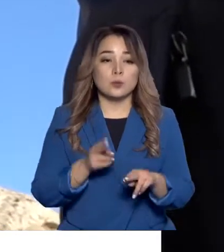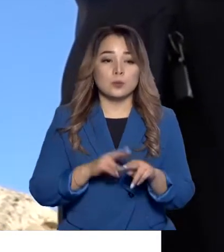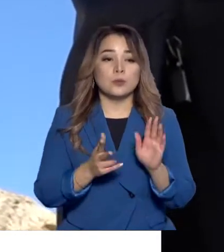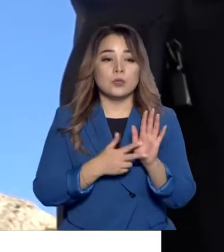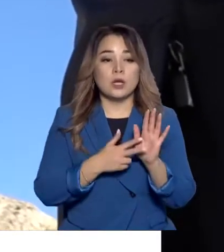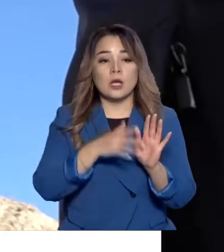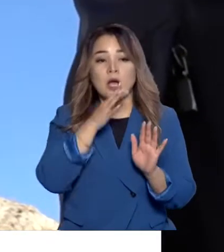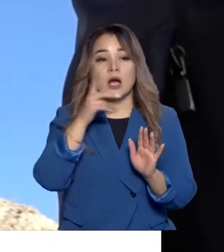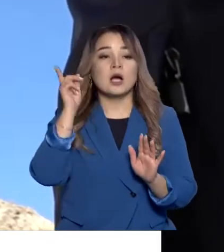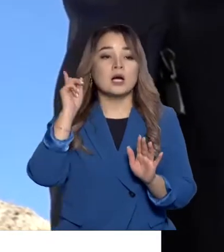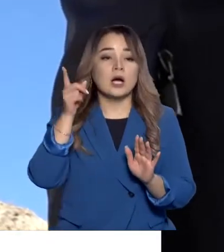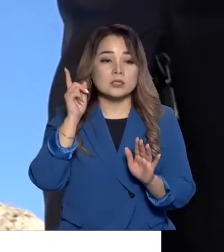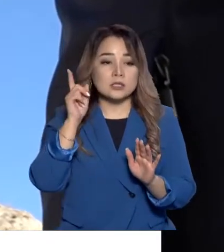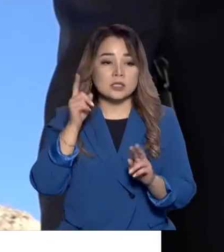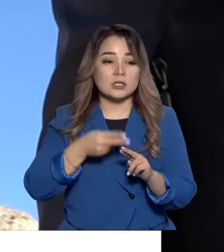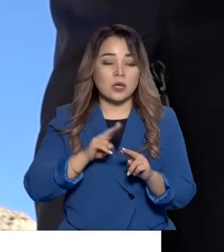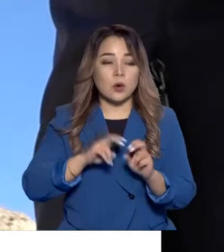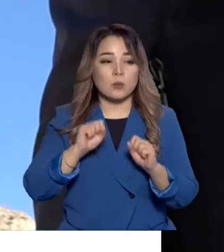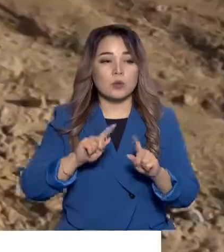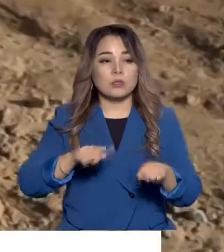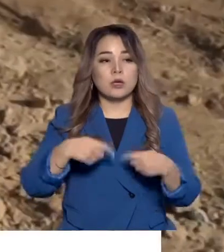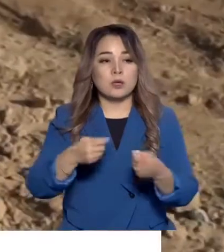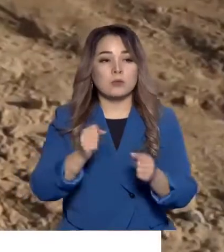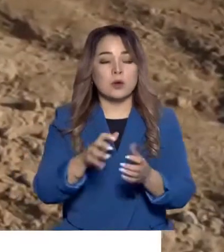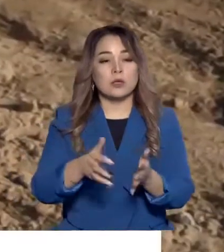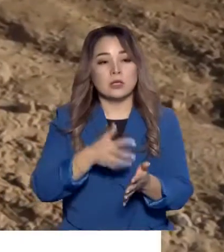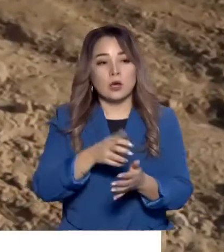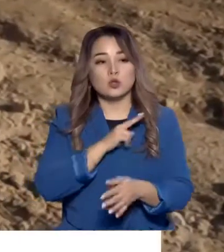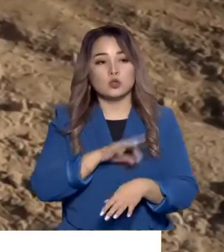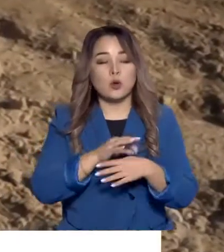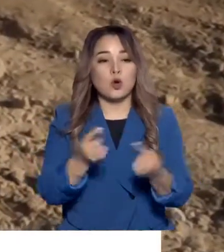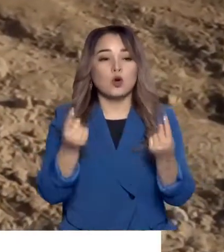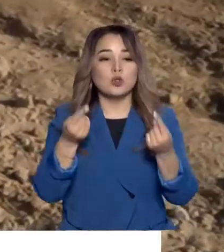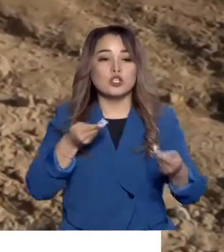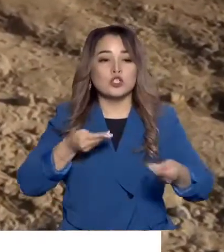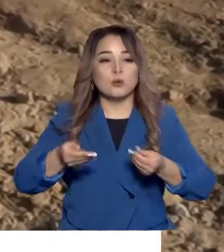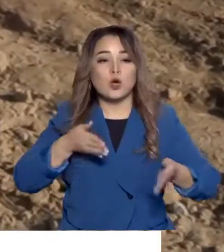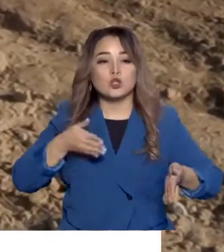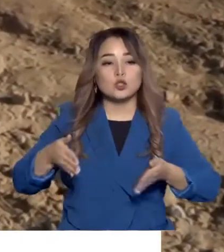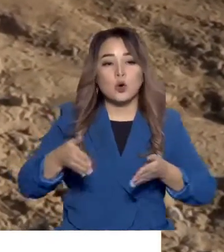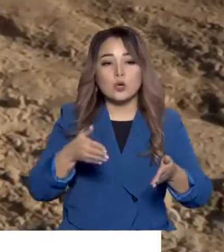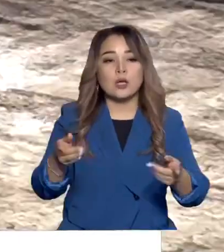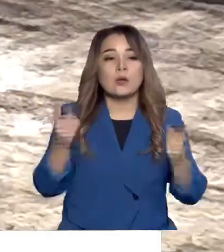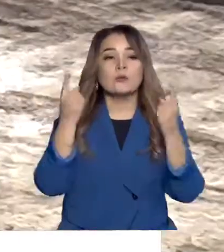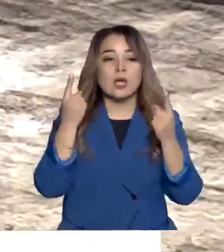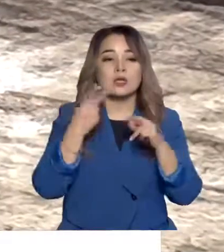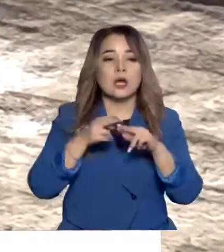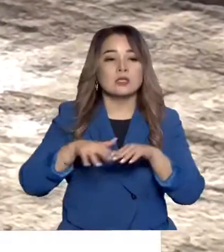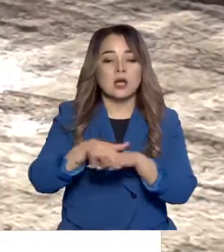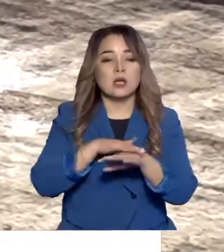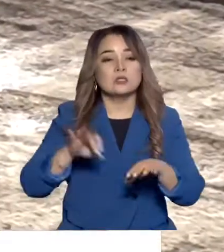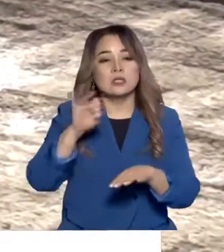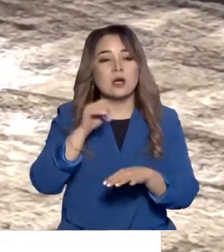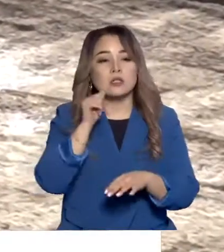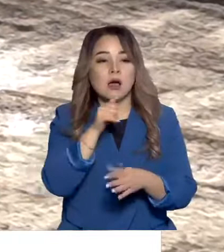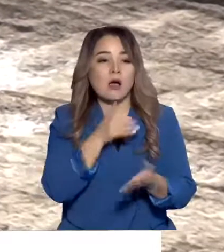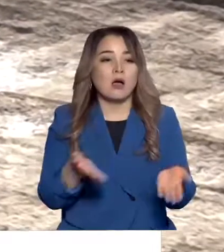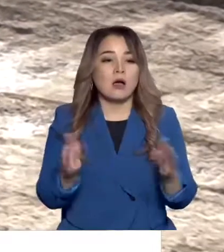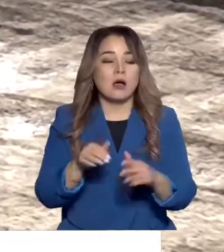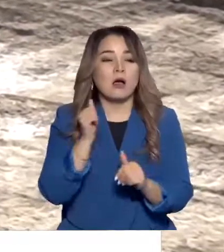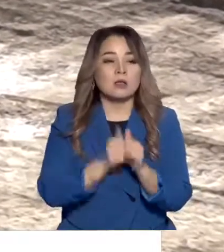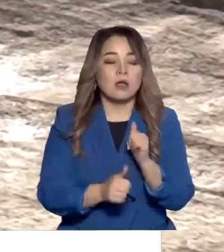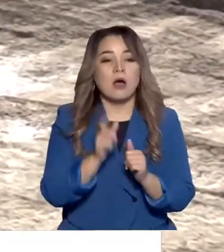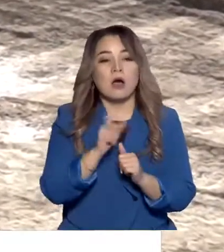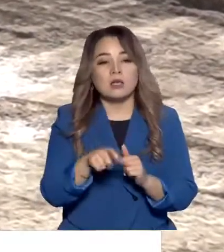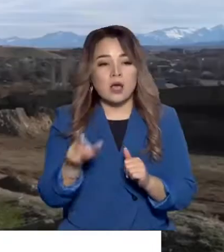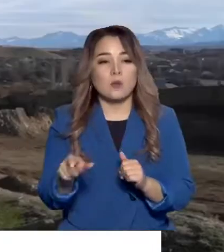mınalardı daje 7-nji asırlarga belgi bolat. Ulu Jibek jolunun boyundagı bir kezdegi iri bekettin kalgan jurnak osı her jerde adam süyektermen